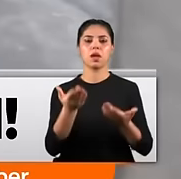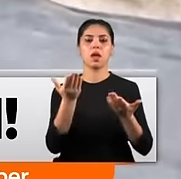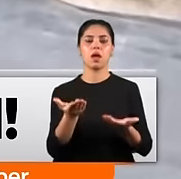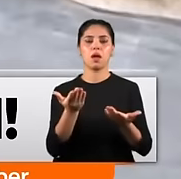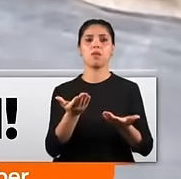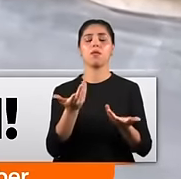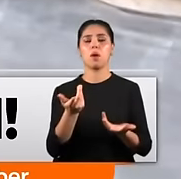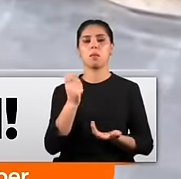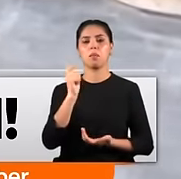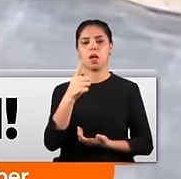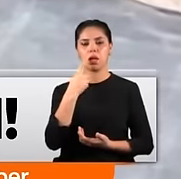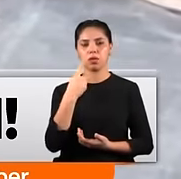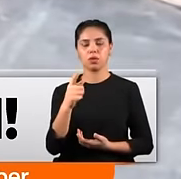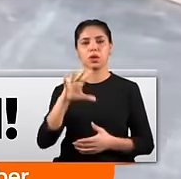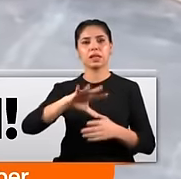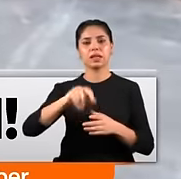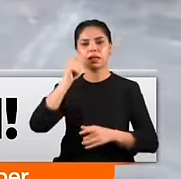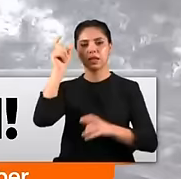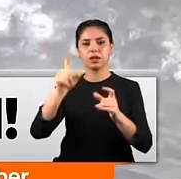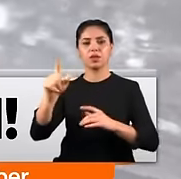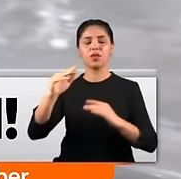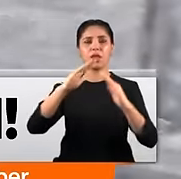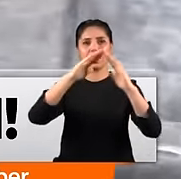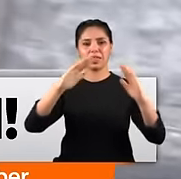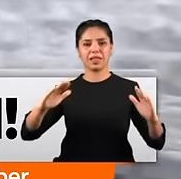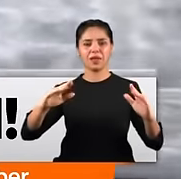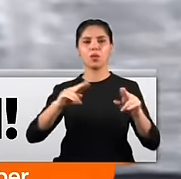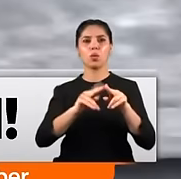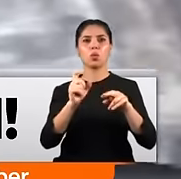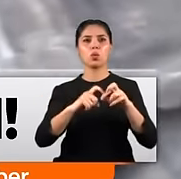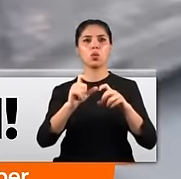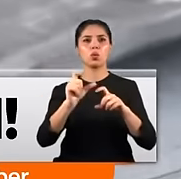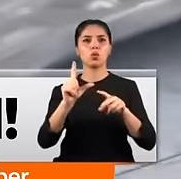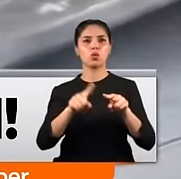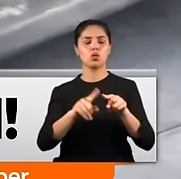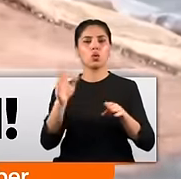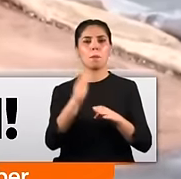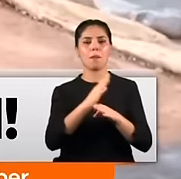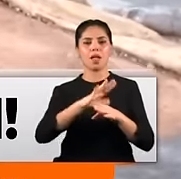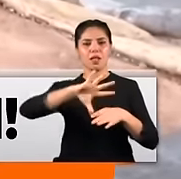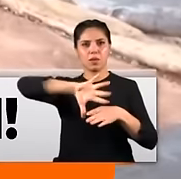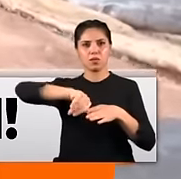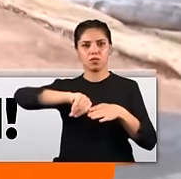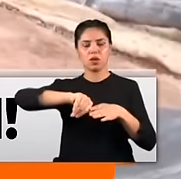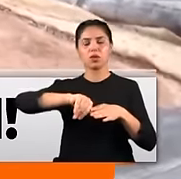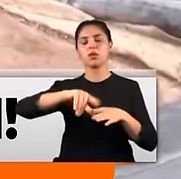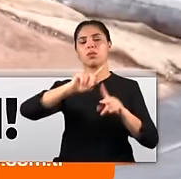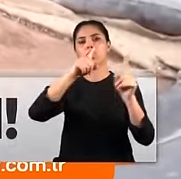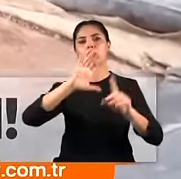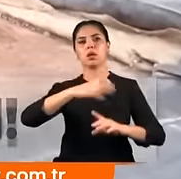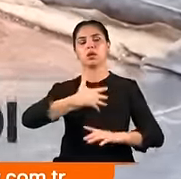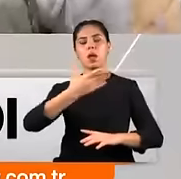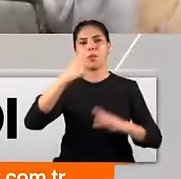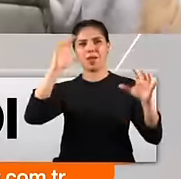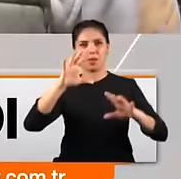ağırdı. Hırsızlar gözüne tarihi çarşının tavanındaki kurşunları kestirdi. Kaplamalar çalınınca esnaf yağmurlu havada su